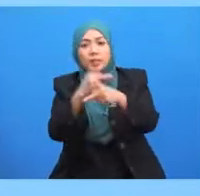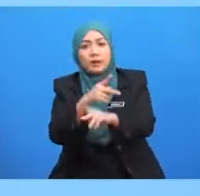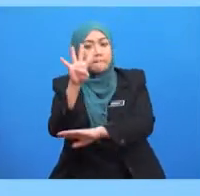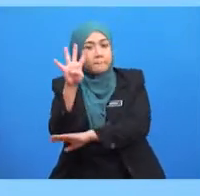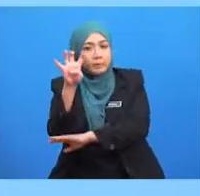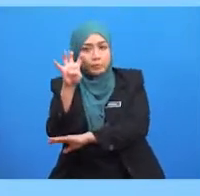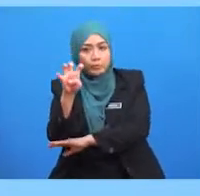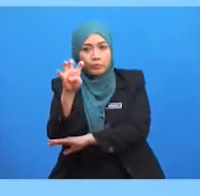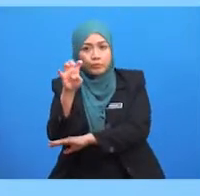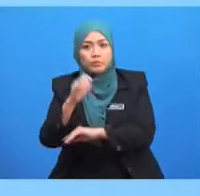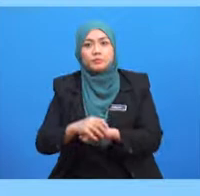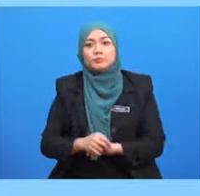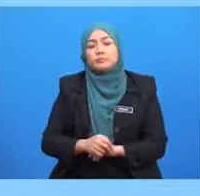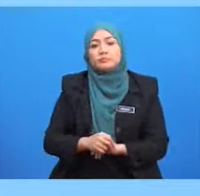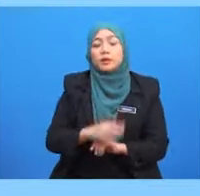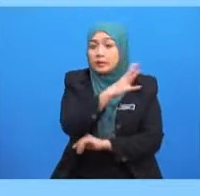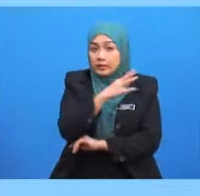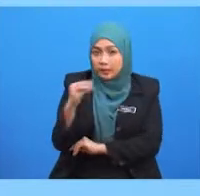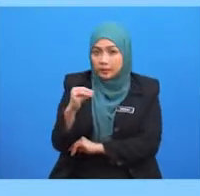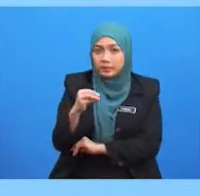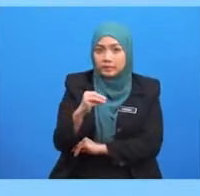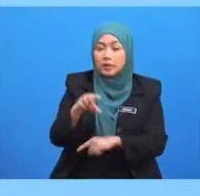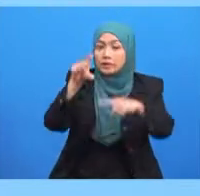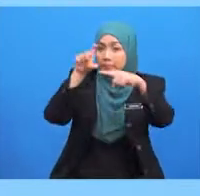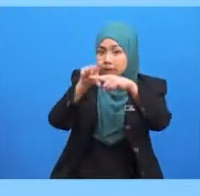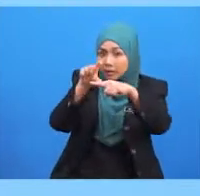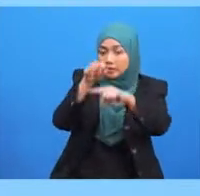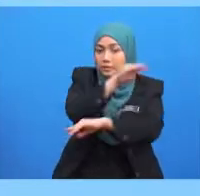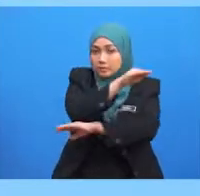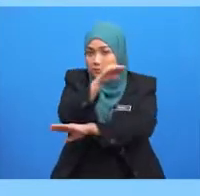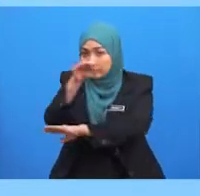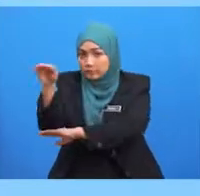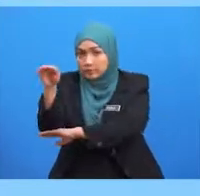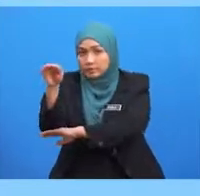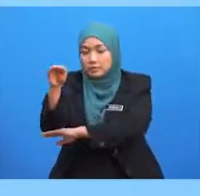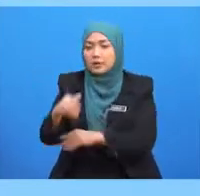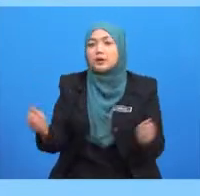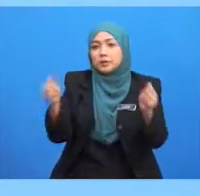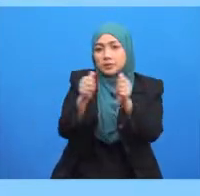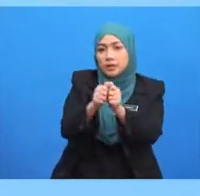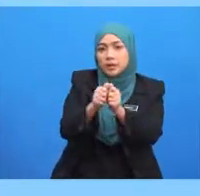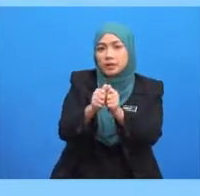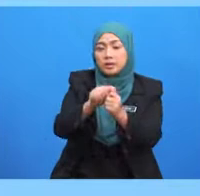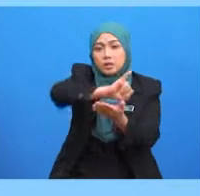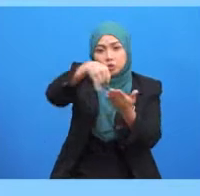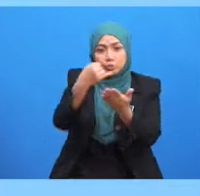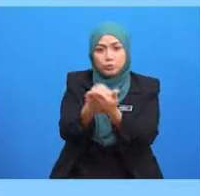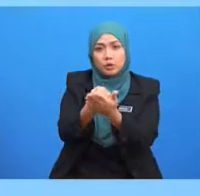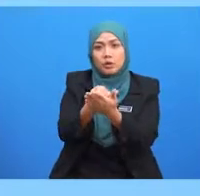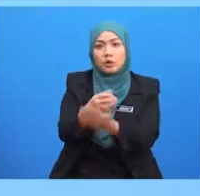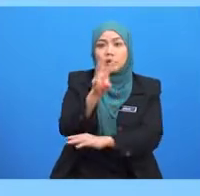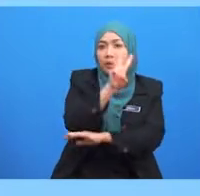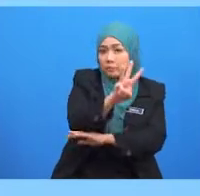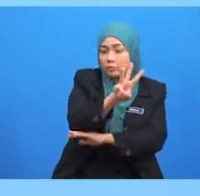darat 40 dan dibagi dengan jumlah membelai yaitu